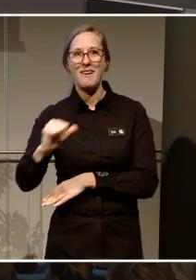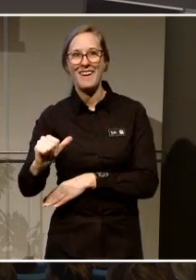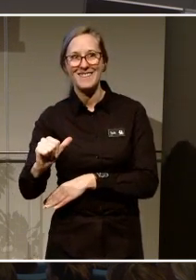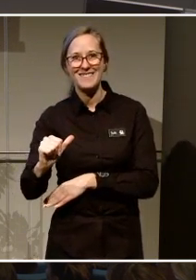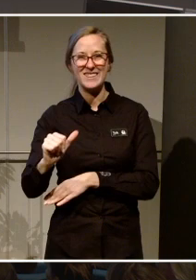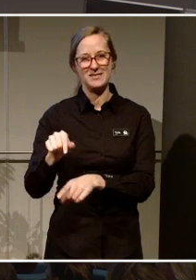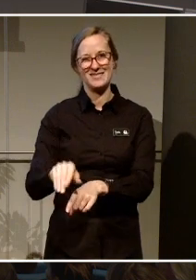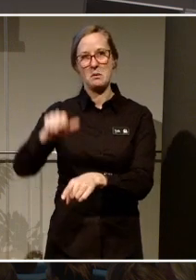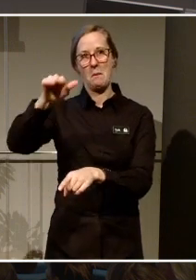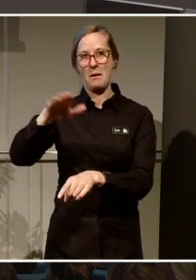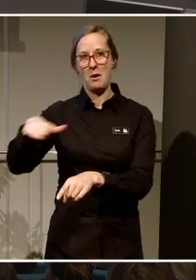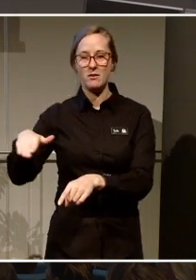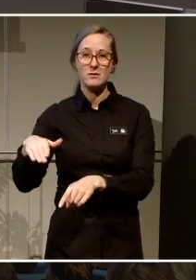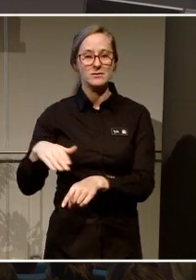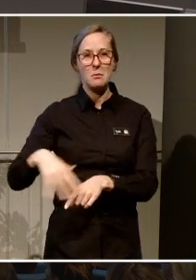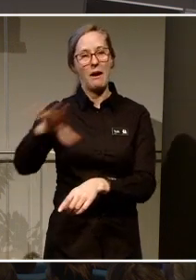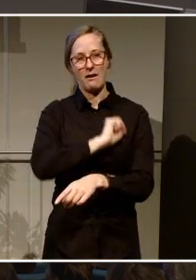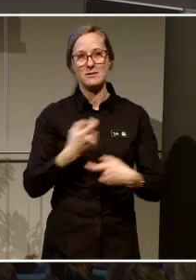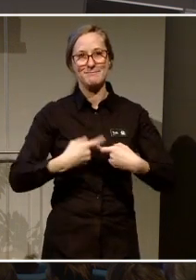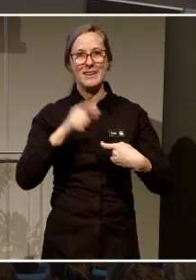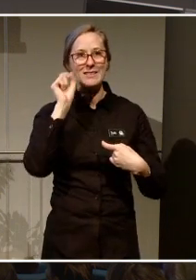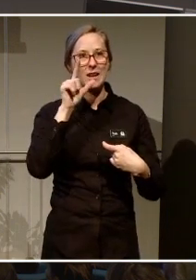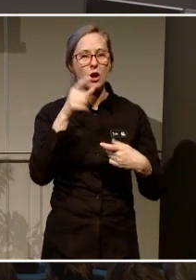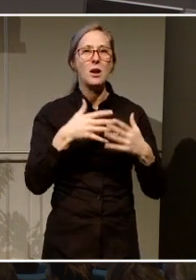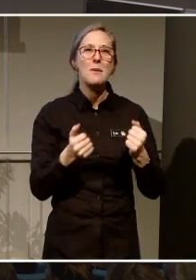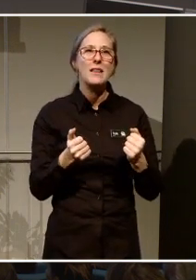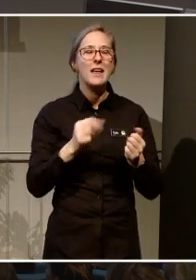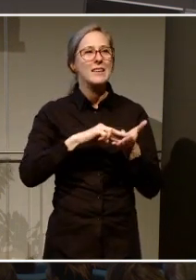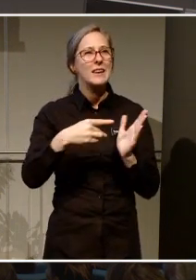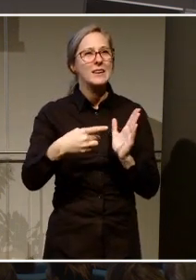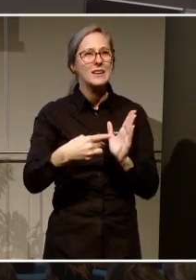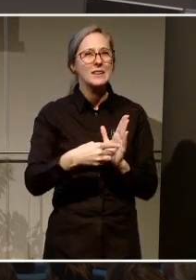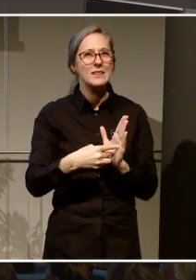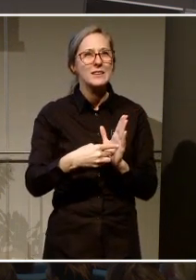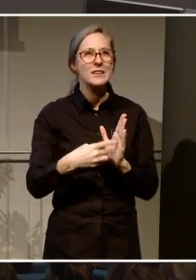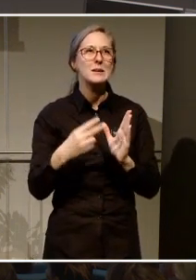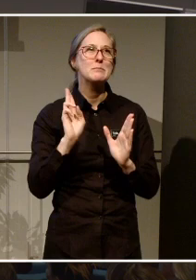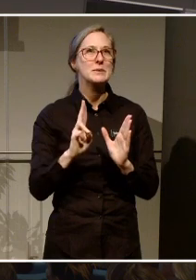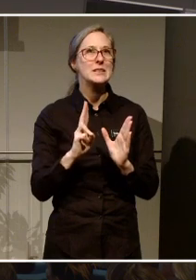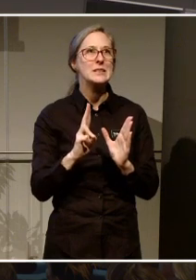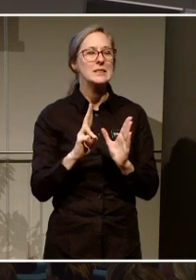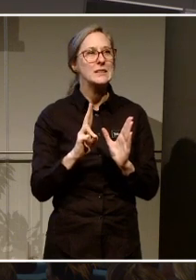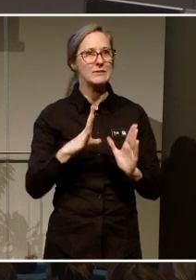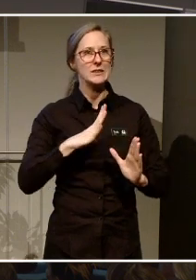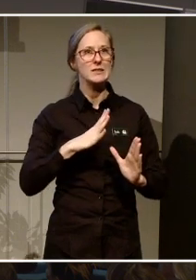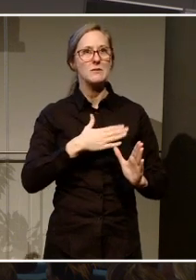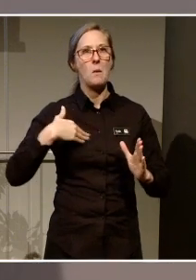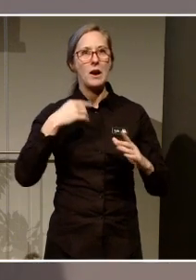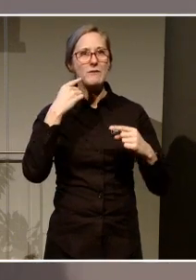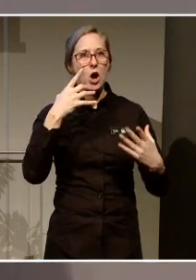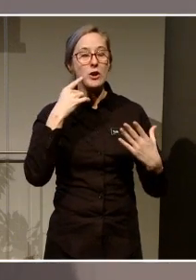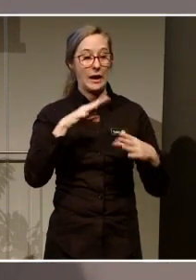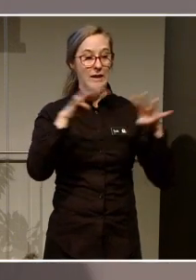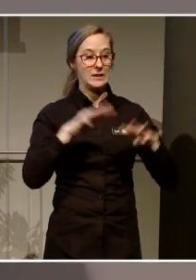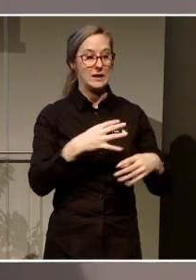far omkring. Men den här tekniken är ju så väldigt inbäddad i vår vardag. Internetstiftelsen brukar säga att